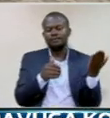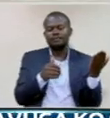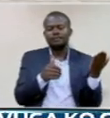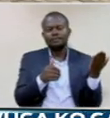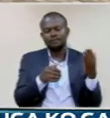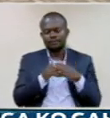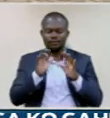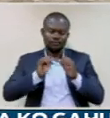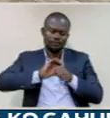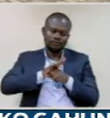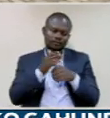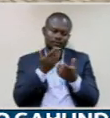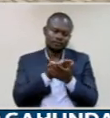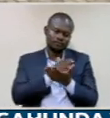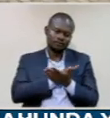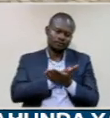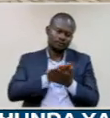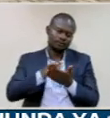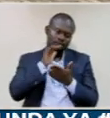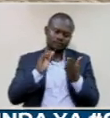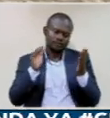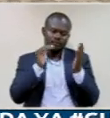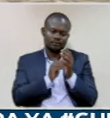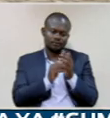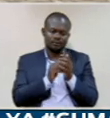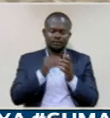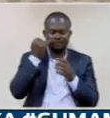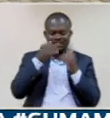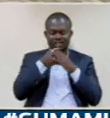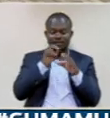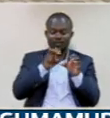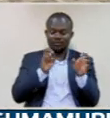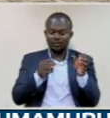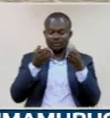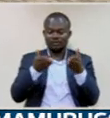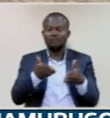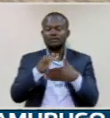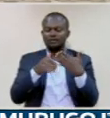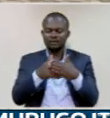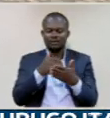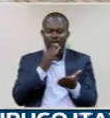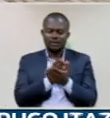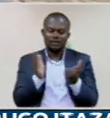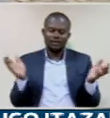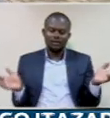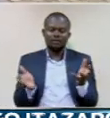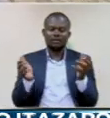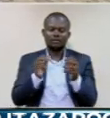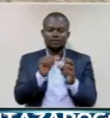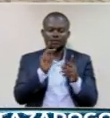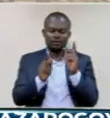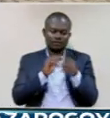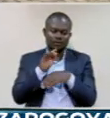coronavirus ndasaba imbabazi mu by'ukuri ntabwo bizongera ndamutse mvuya nahita nshishikariza n'abandi bose